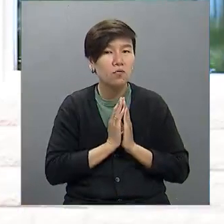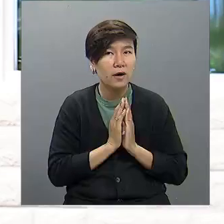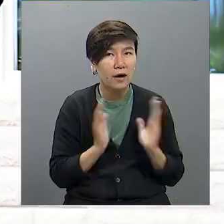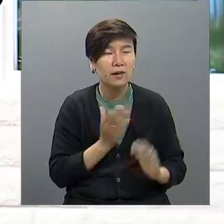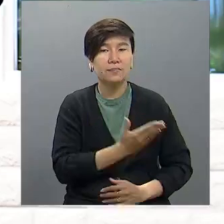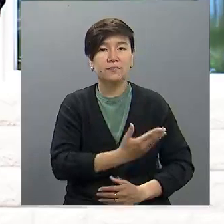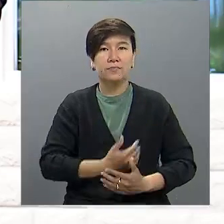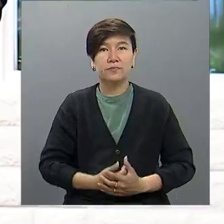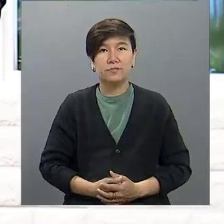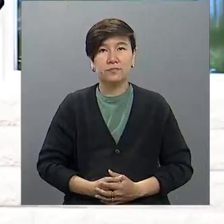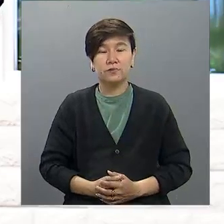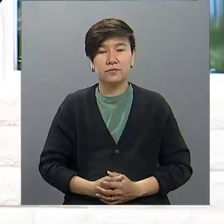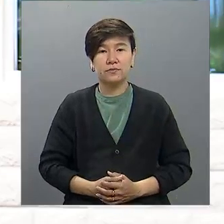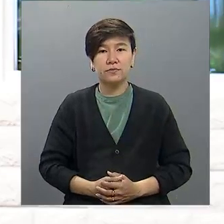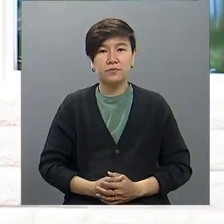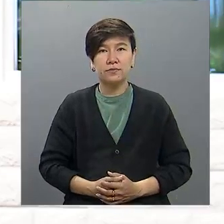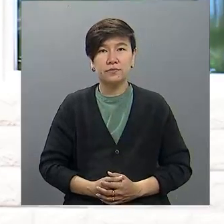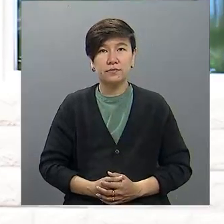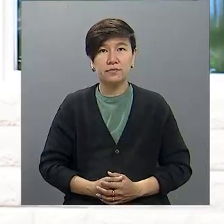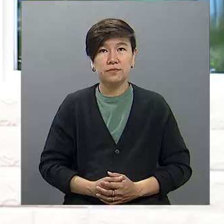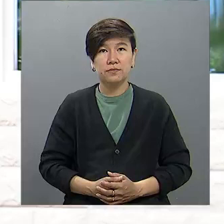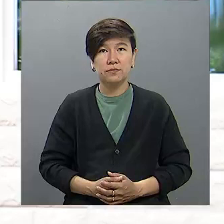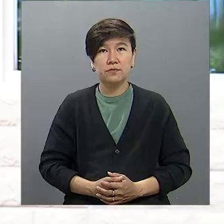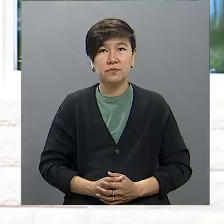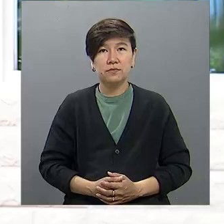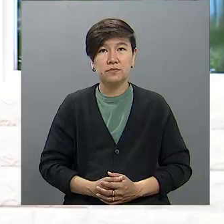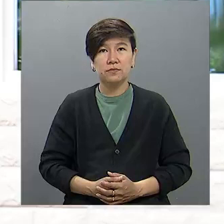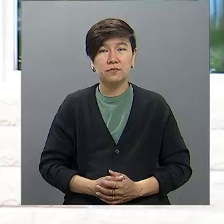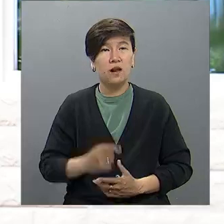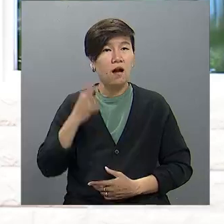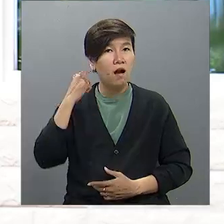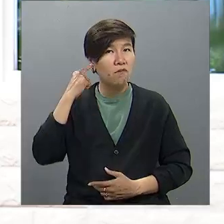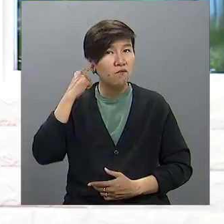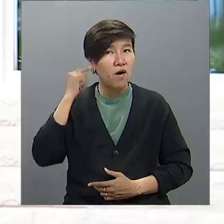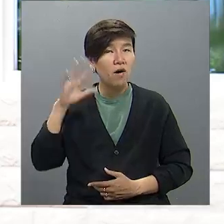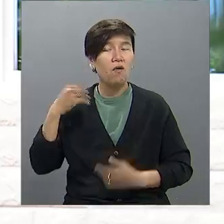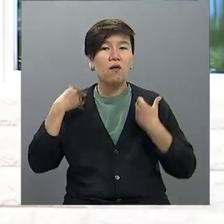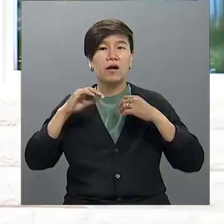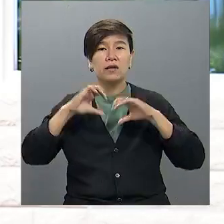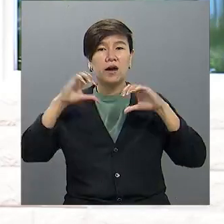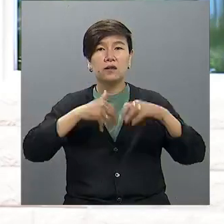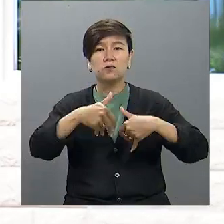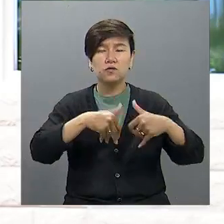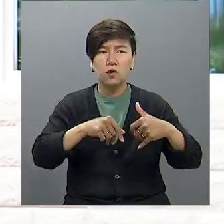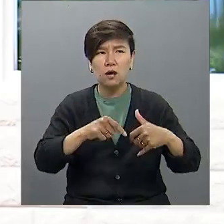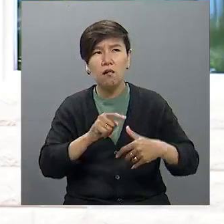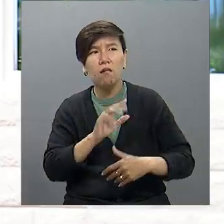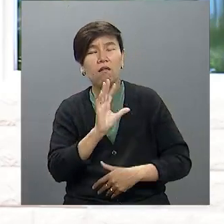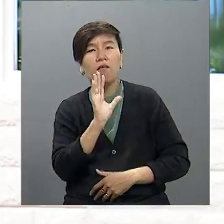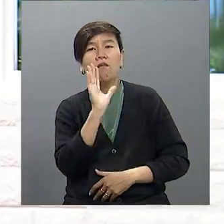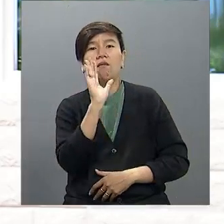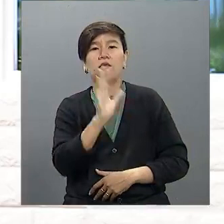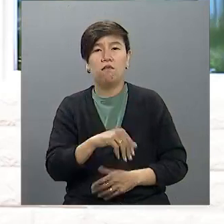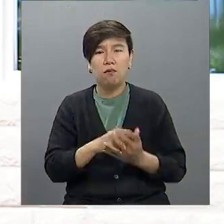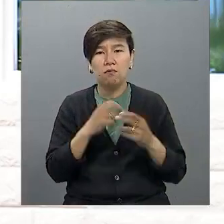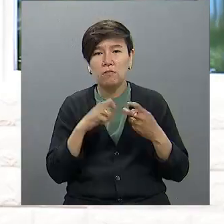ดีค่ะ ครับ นี่นะคะพอได้คุยกับหน่วยงานท้องถิ่นหน่วยงานชลประทานก็ทำให้เราทราบถึงอุปสรรคอะแล้วปัญหาว่าเอ๊